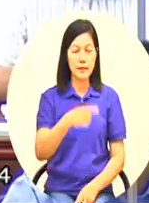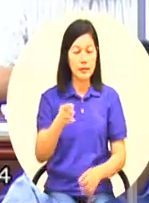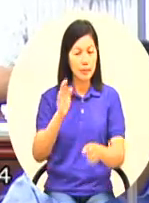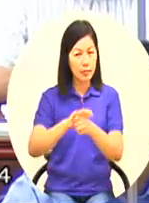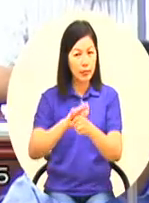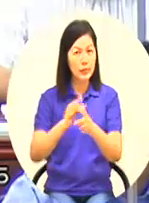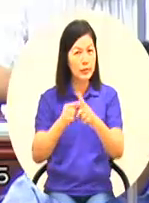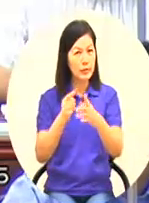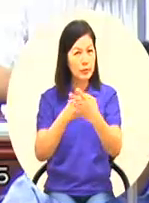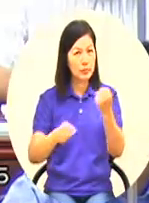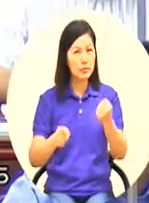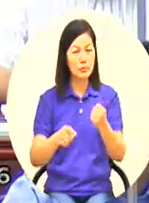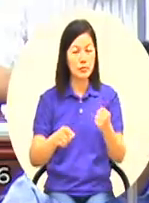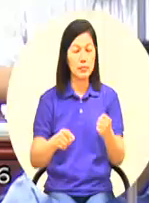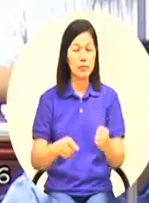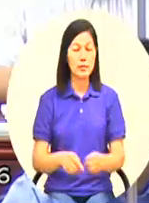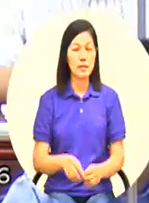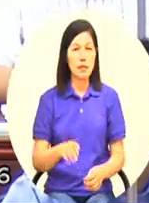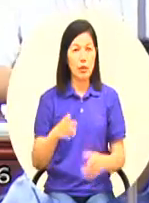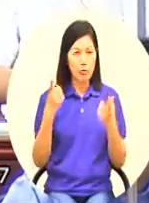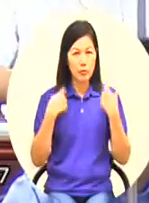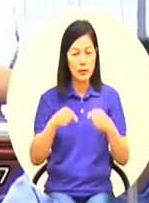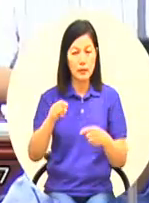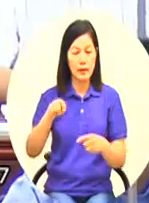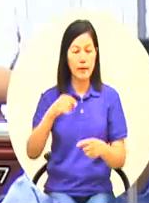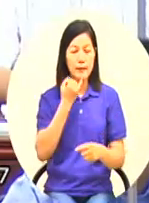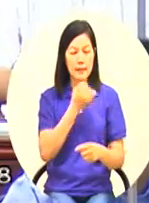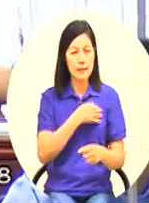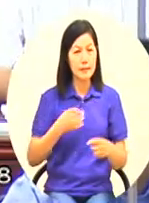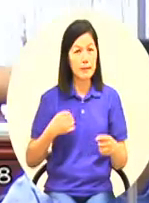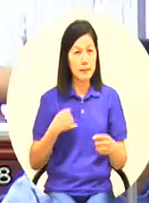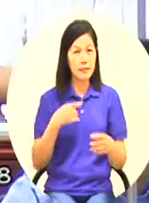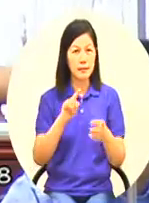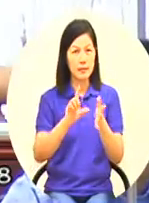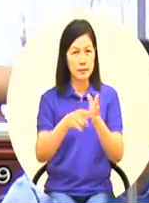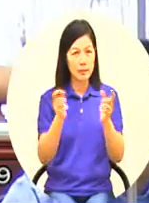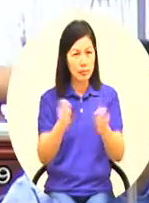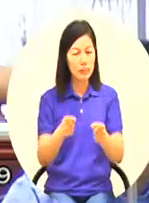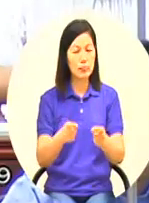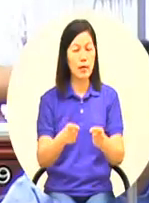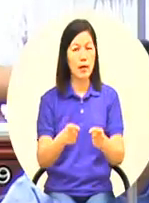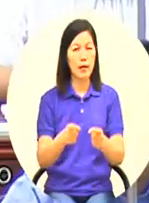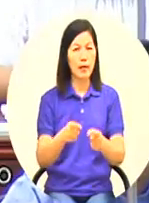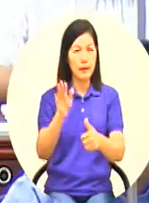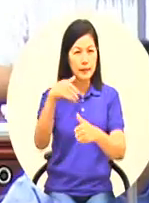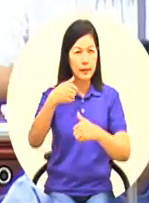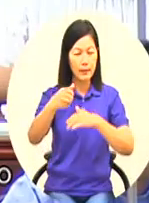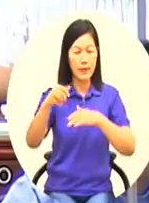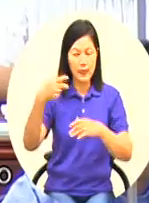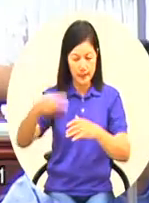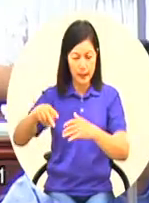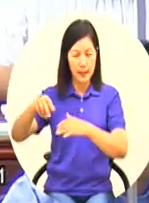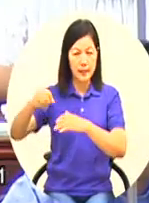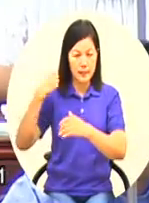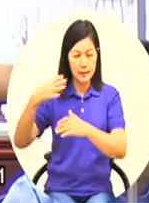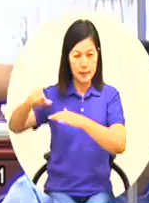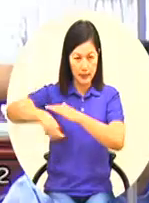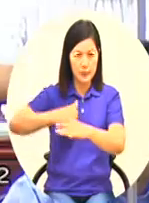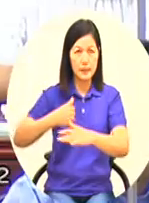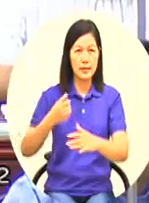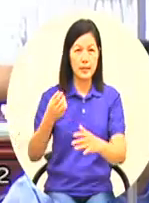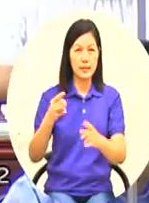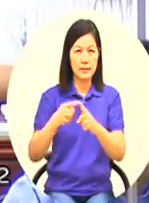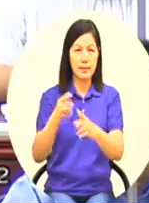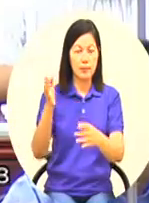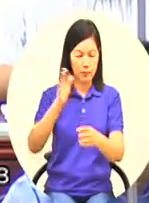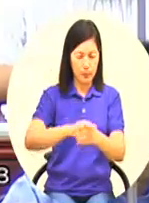去的这些，我们就因为他原本可能都是临时人员，就可以再进用新的临时人员再来补充。